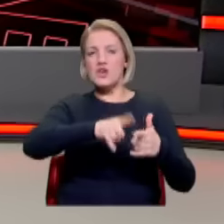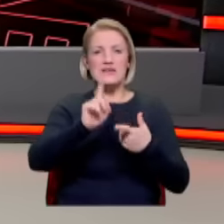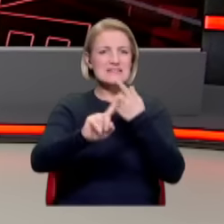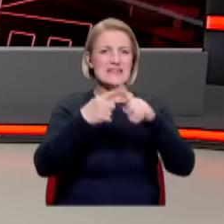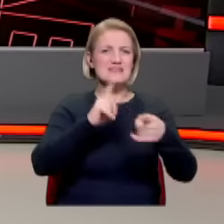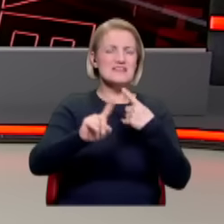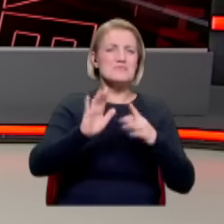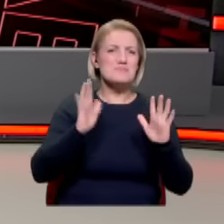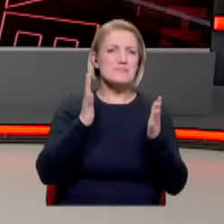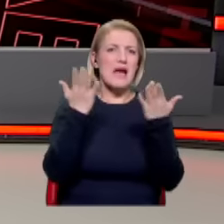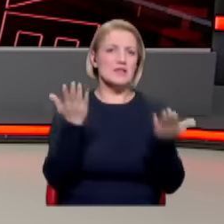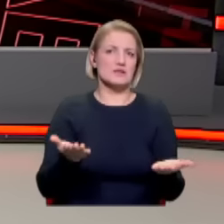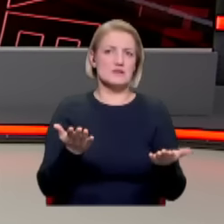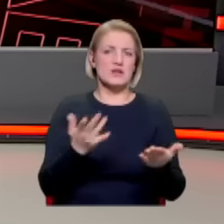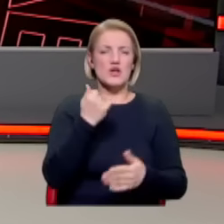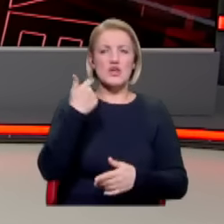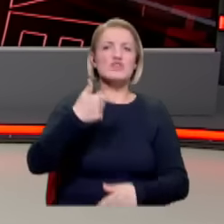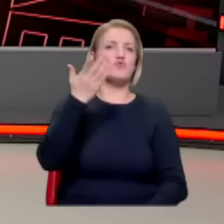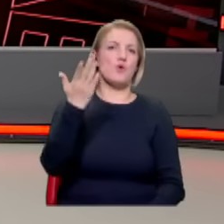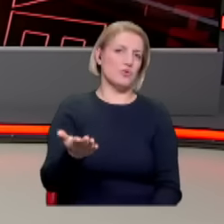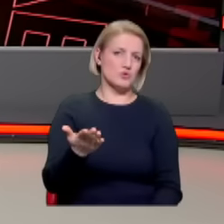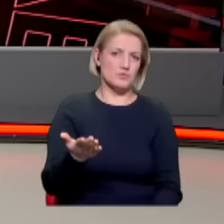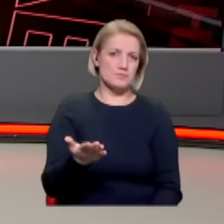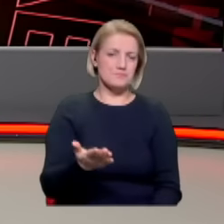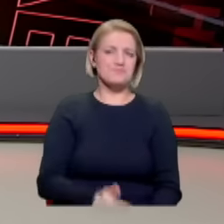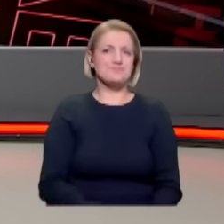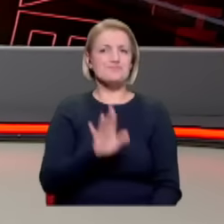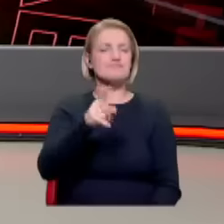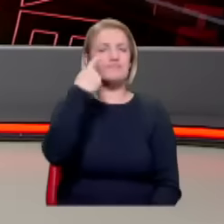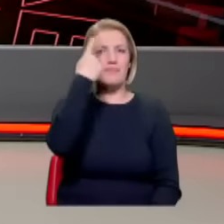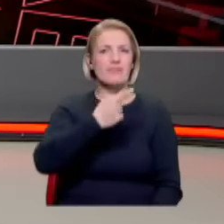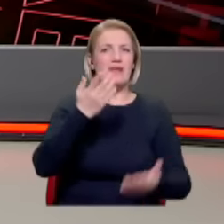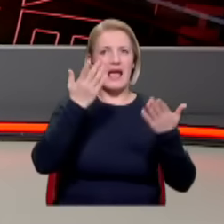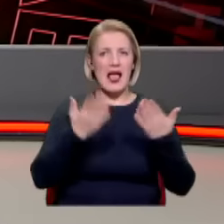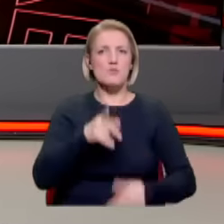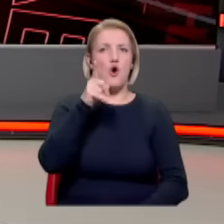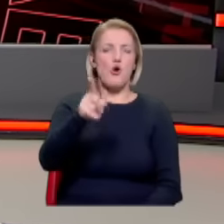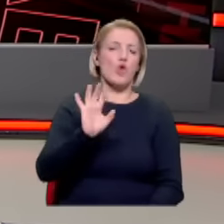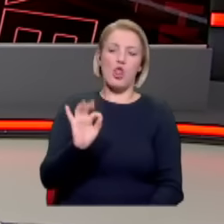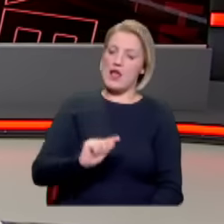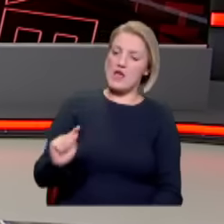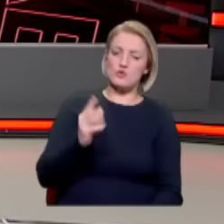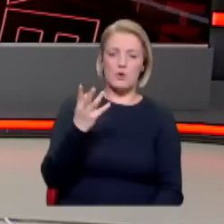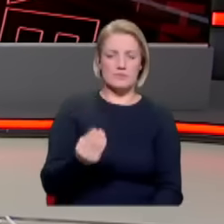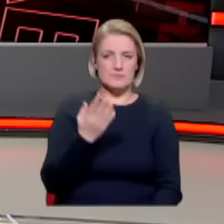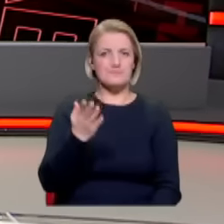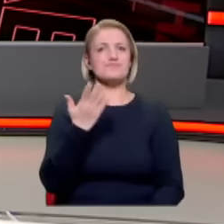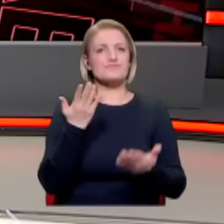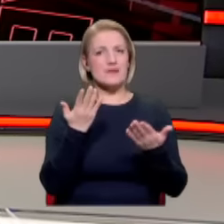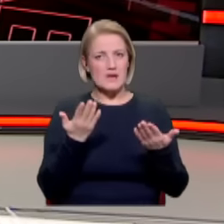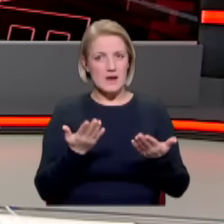siyasi paranoyadır. İkincisi de odur. Dolayısıyla elbette orada öyle yazıyor olabilir.